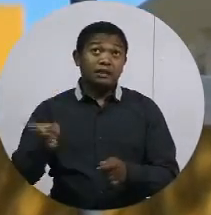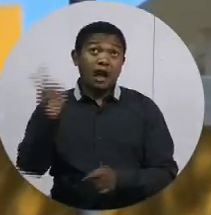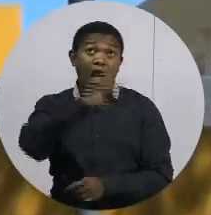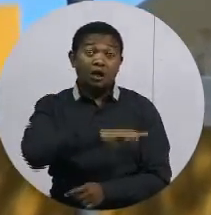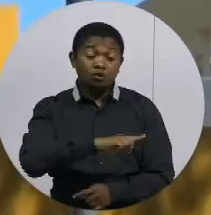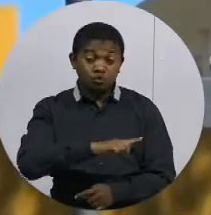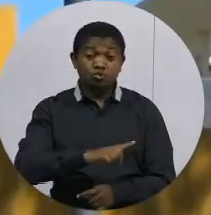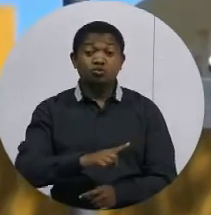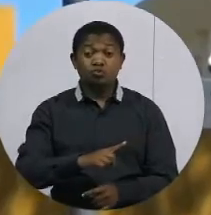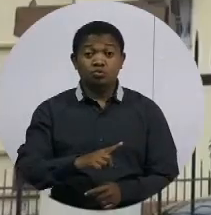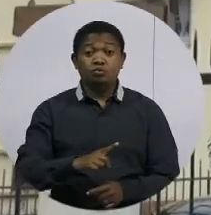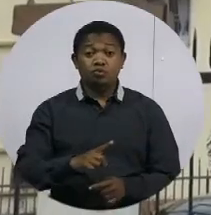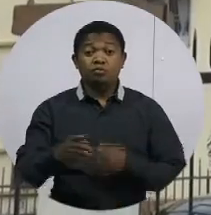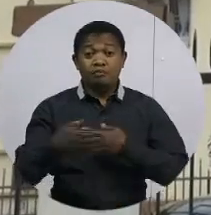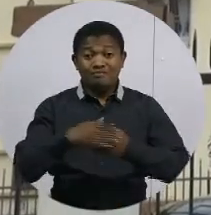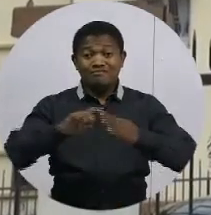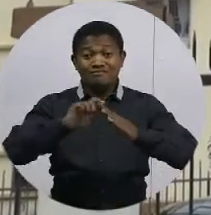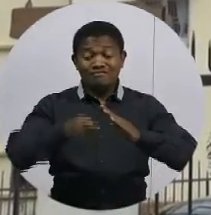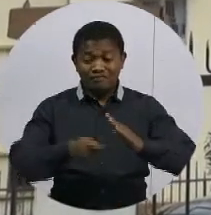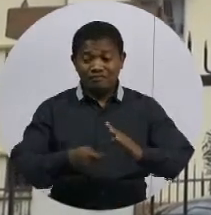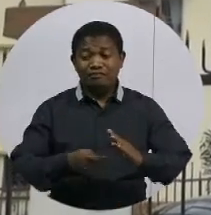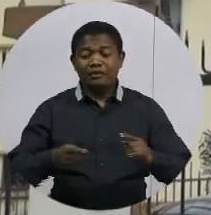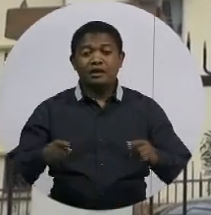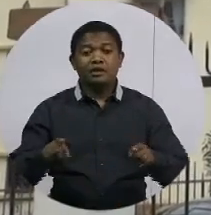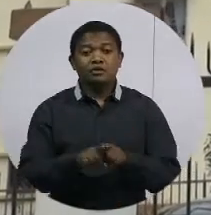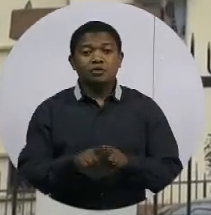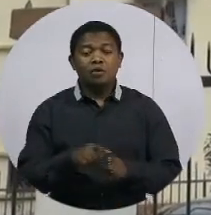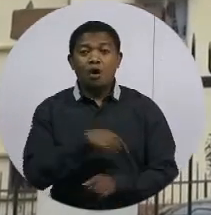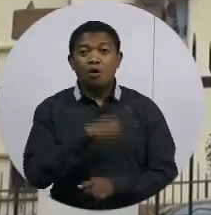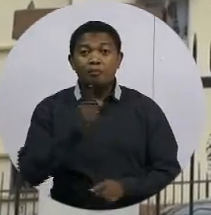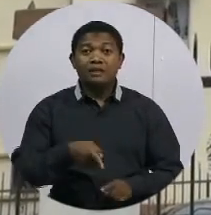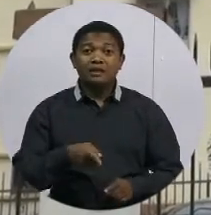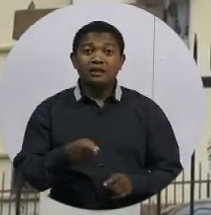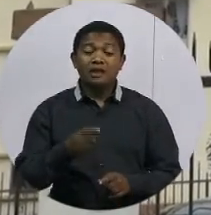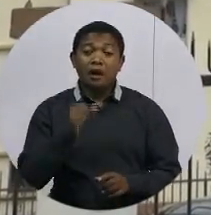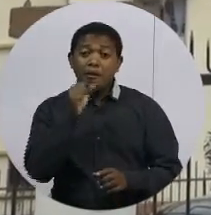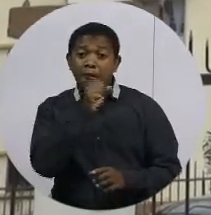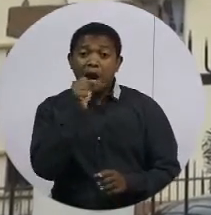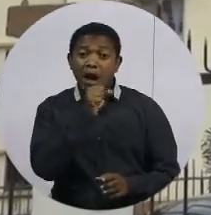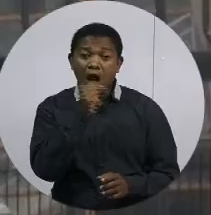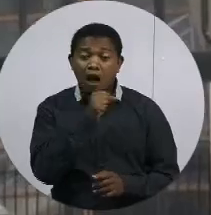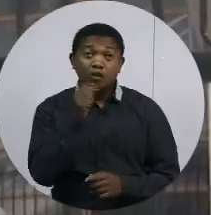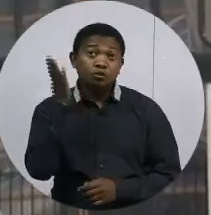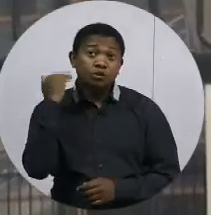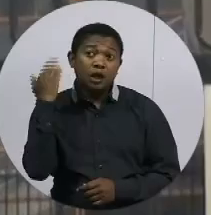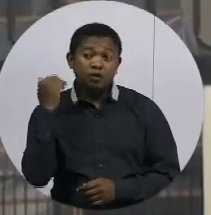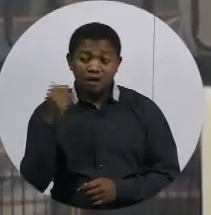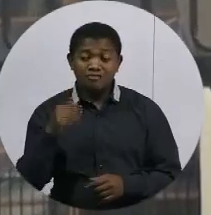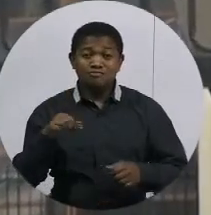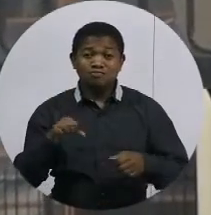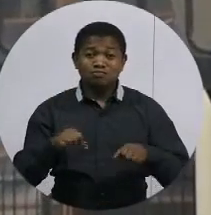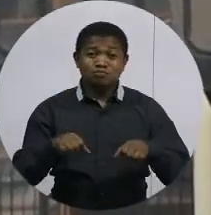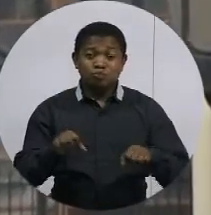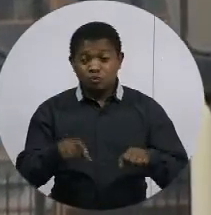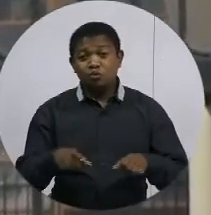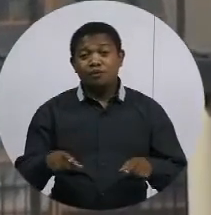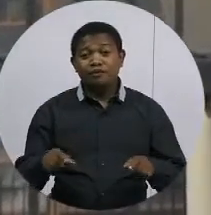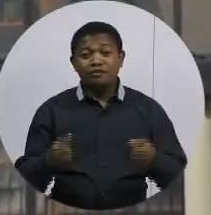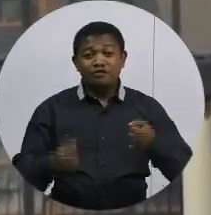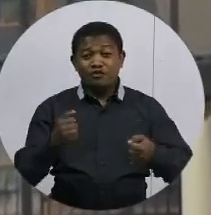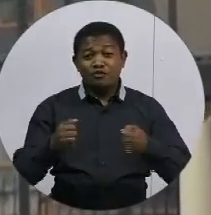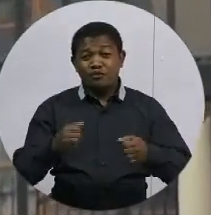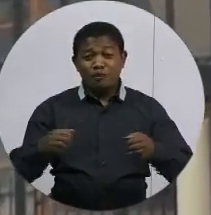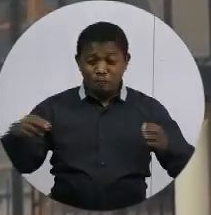ny alatsinainy teo. Isan'izany ilay mpanakanto voalaza fa nandona ary nafaty mpitondra moto iray tetsy amin'ny